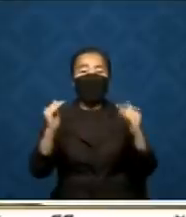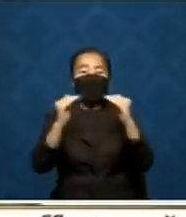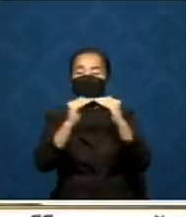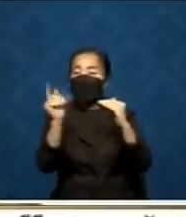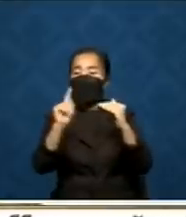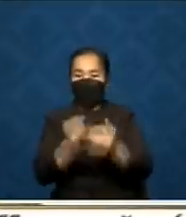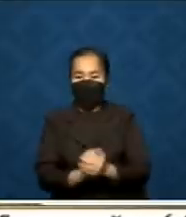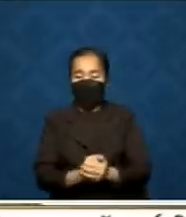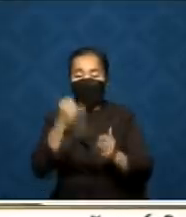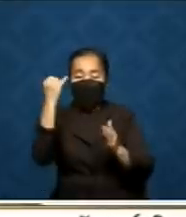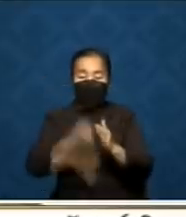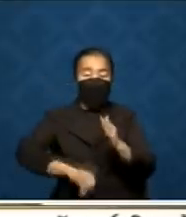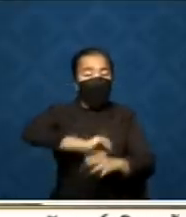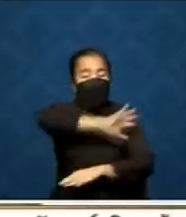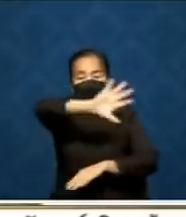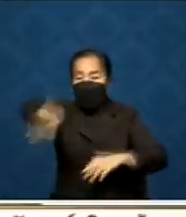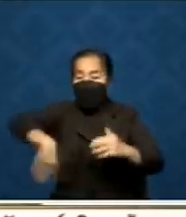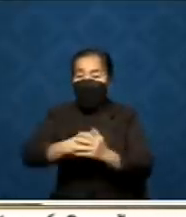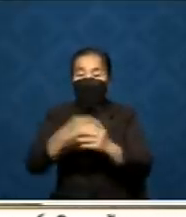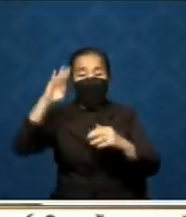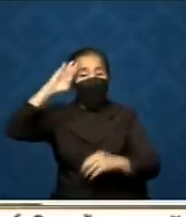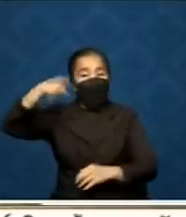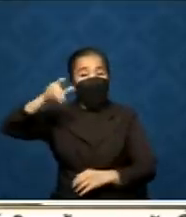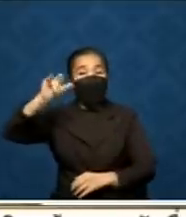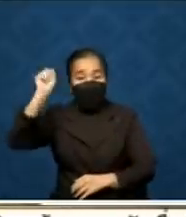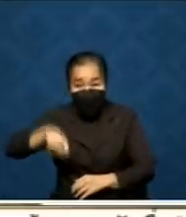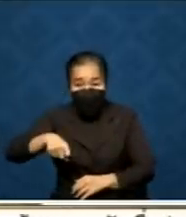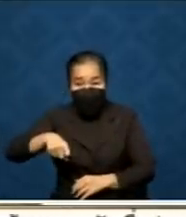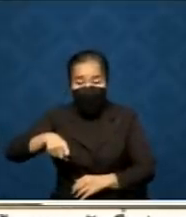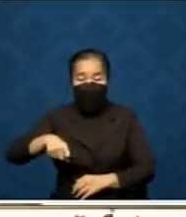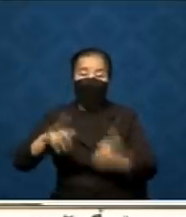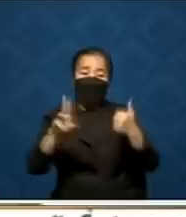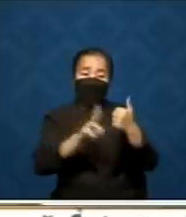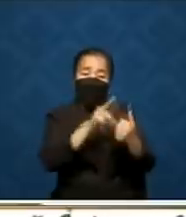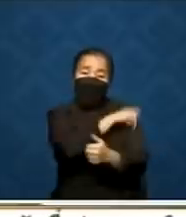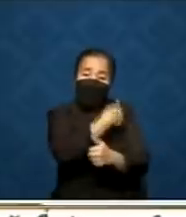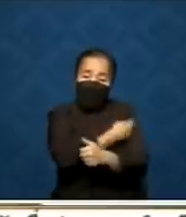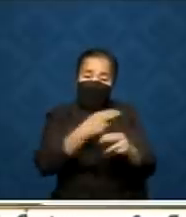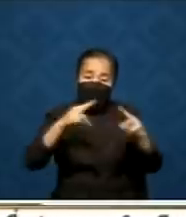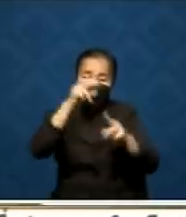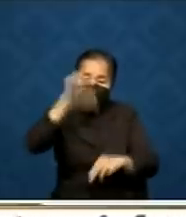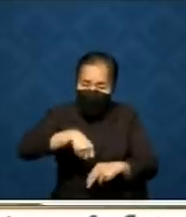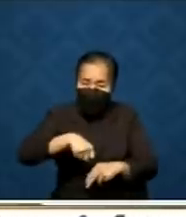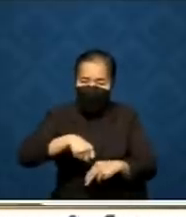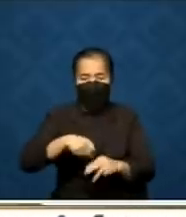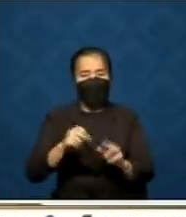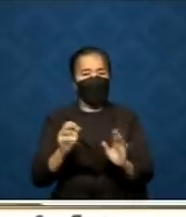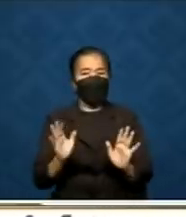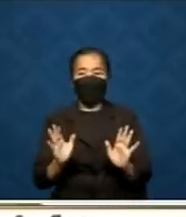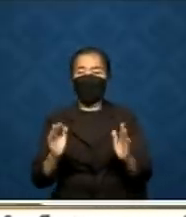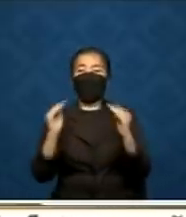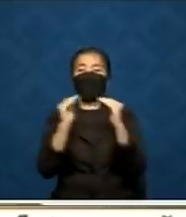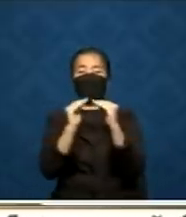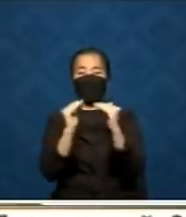ความผิดทั้งหมดประยุทธ์ใช่ไหมพร้อมจี้อนุทินใช่ไหมไปฆ่าเขาจะไม่ให้ความเป็น